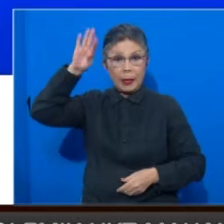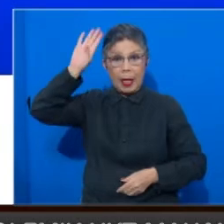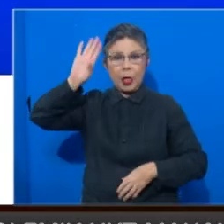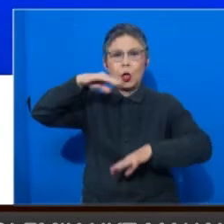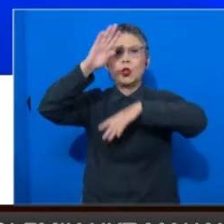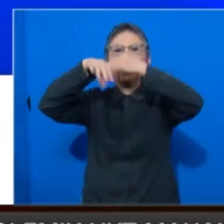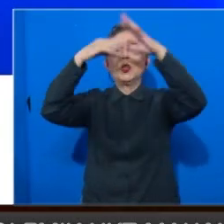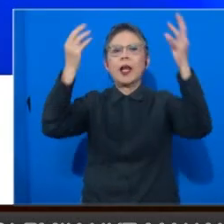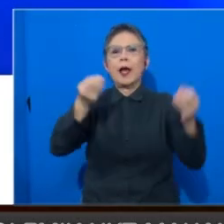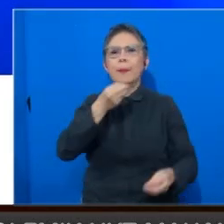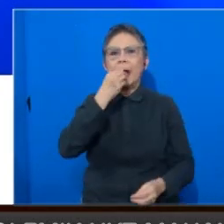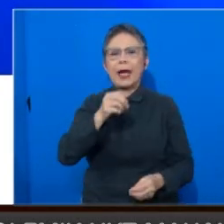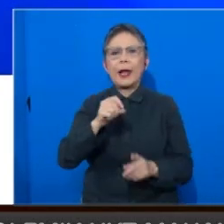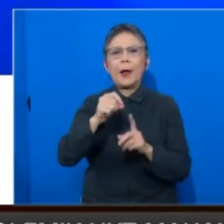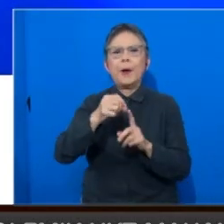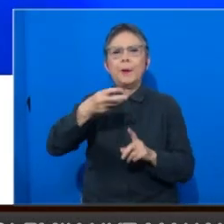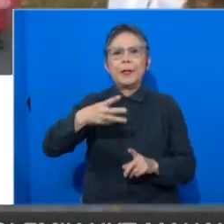surganya kuliner pecel.